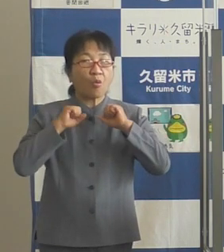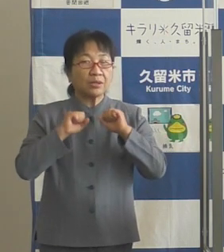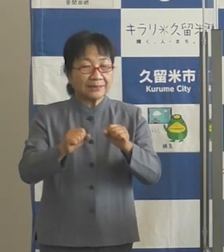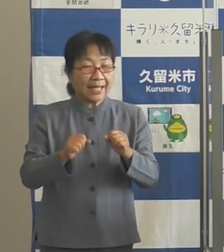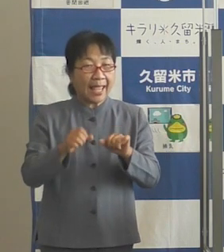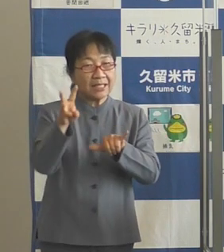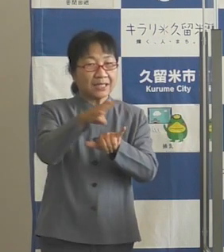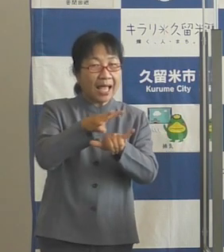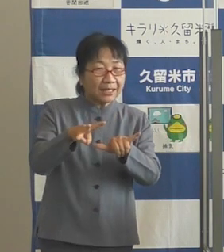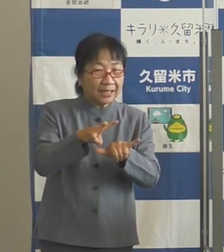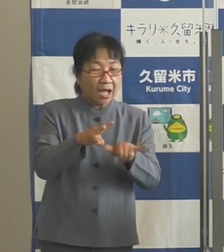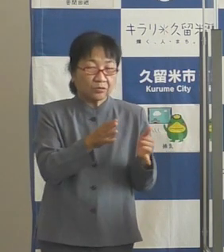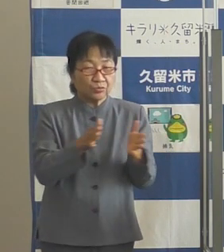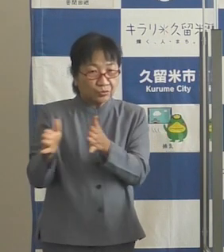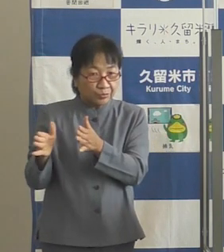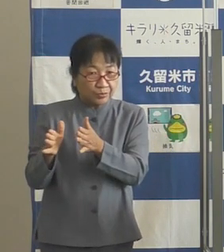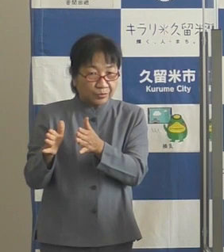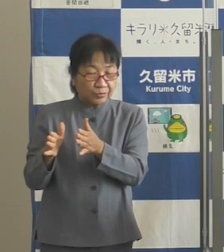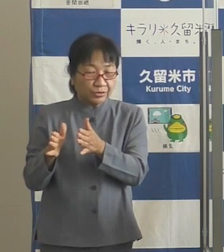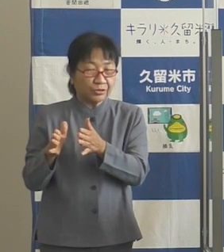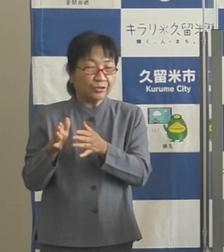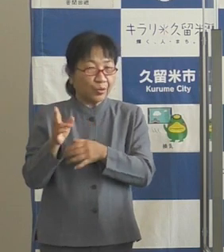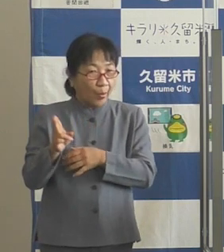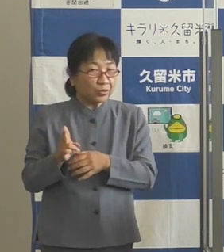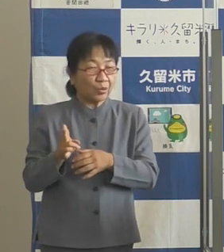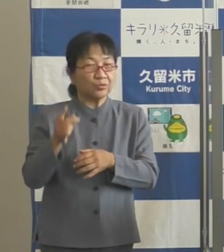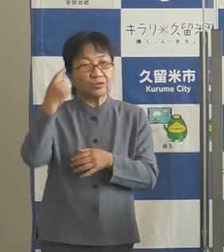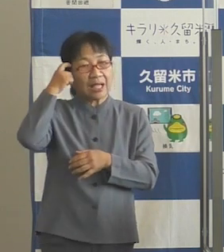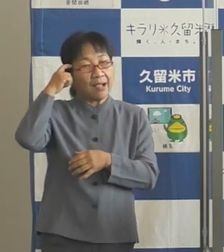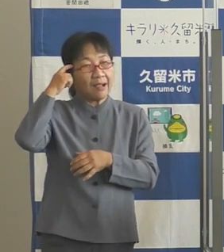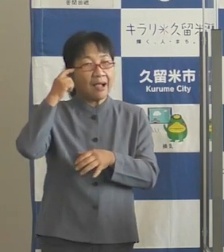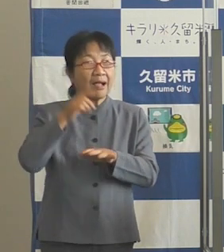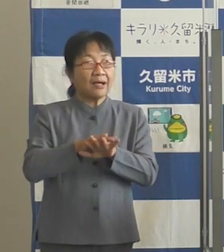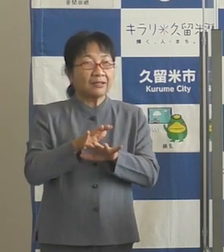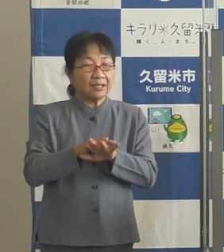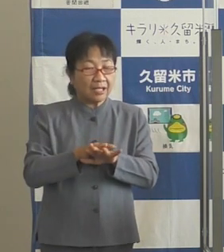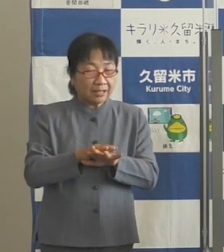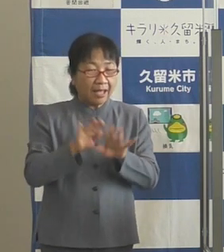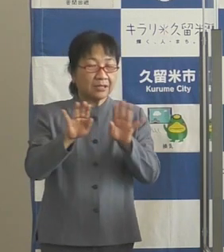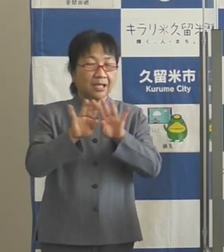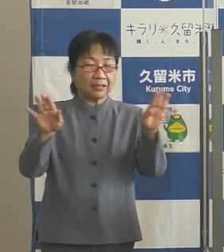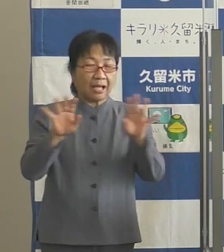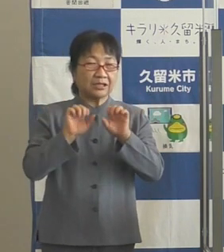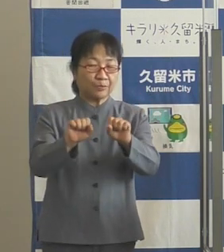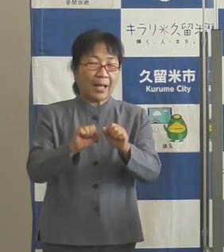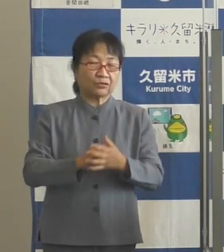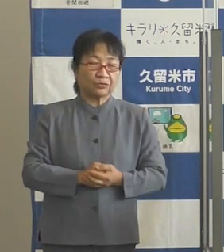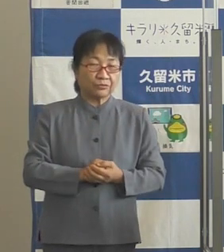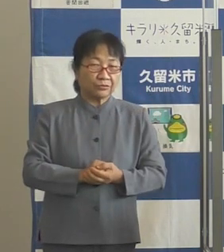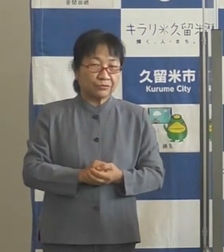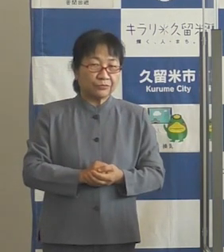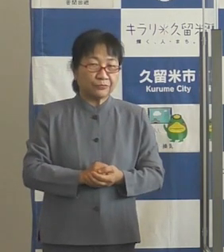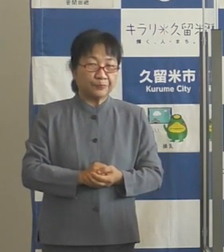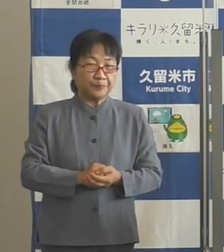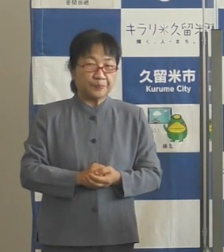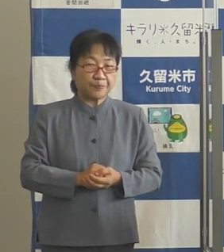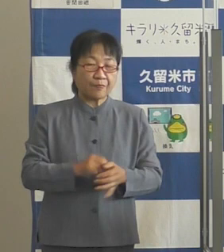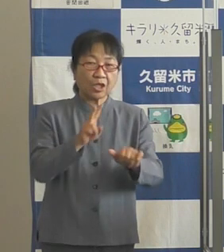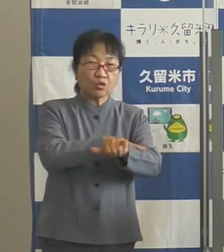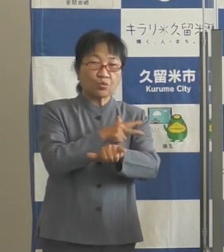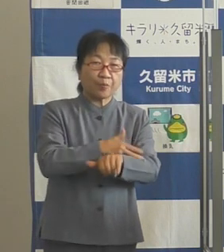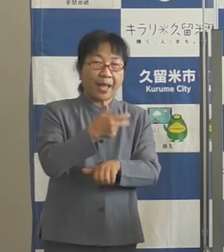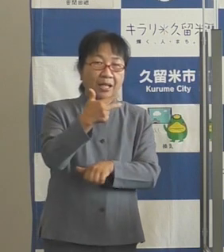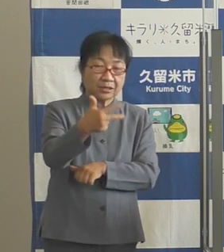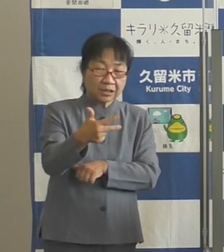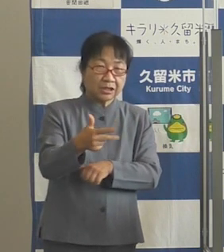に備えようという趣旨で再開をするものであります。久留米市